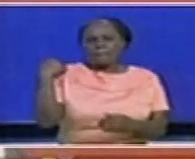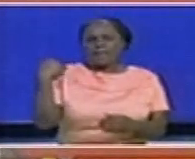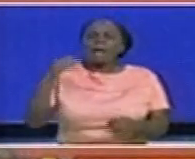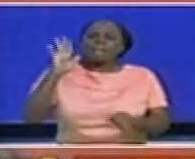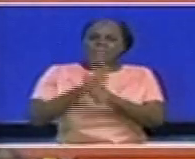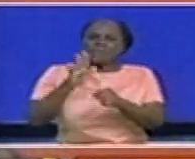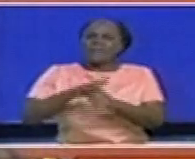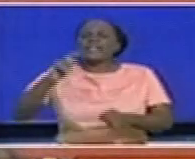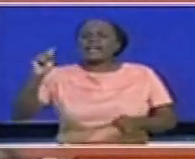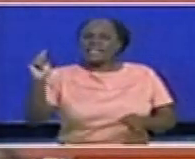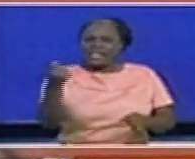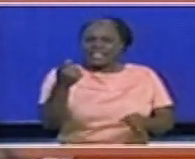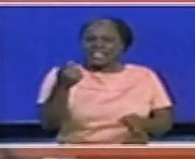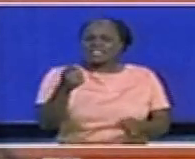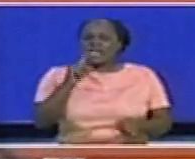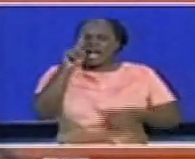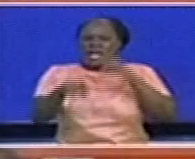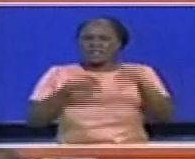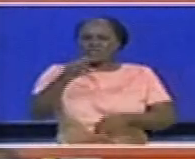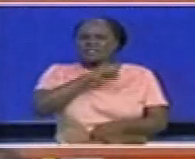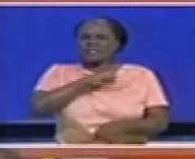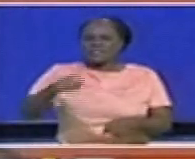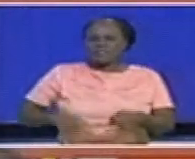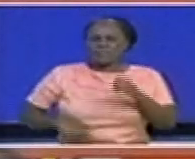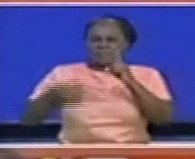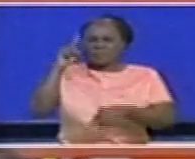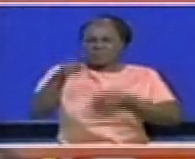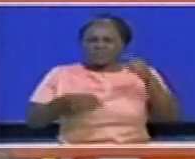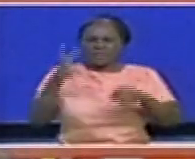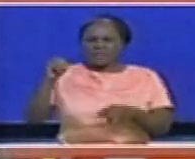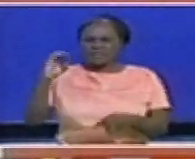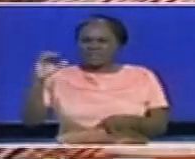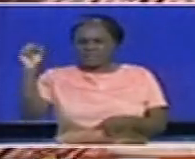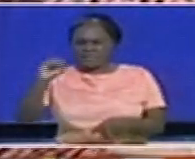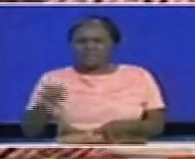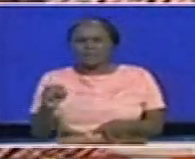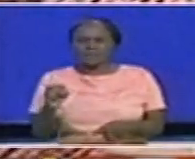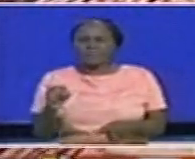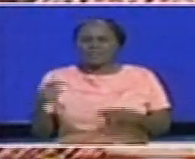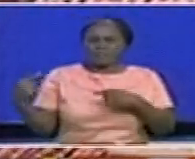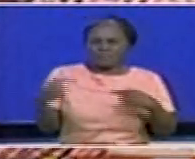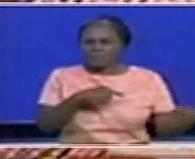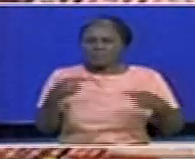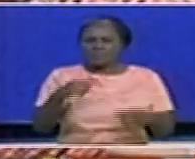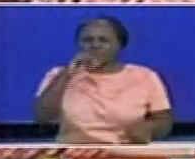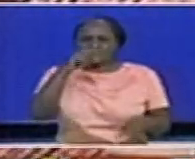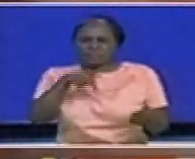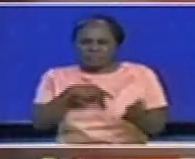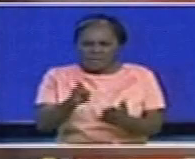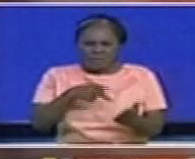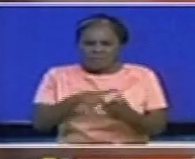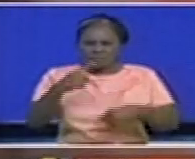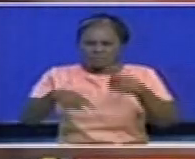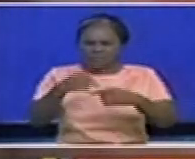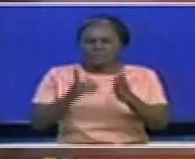who are accusing the Senate of siding with MCAs at the expense of the people of Kenya. Vita vya mishahara vikiendelea, hakuna